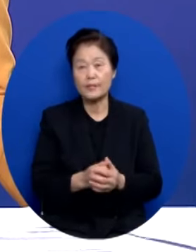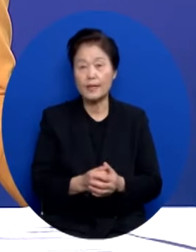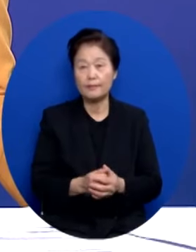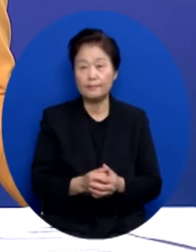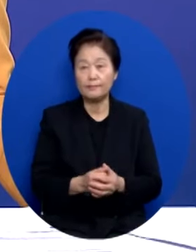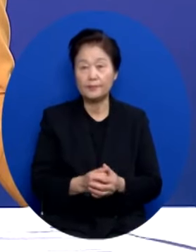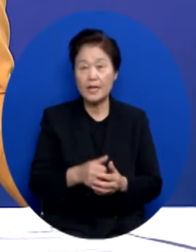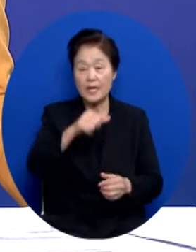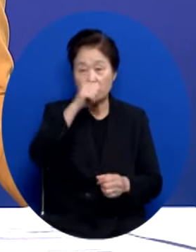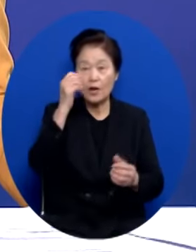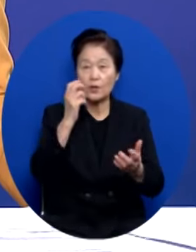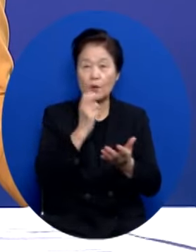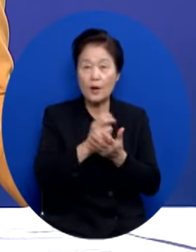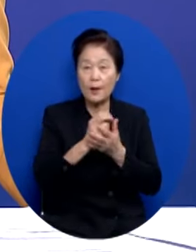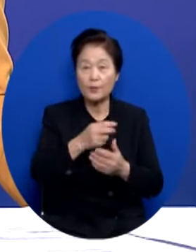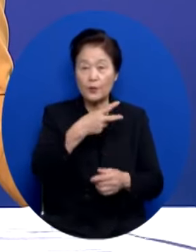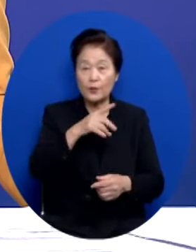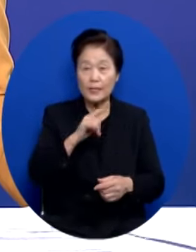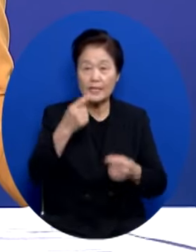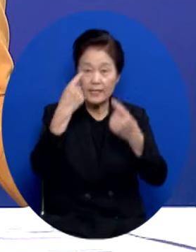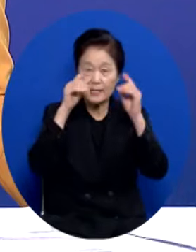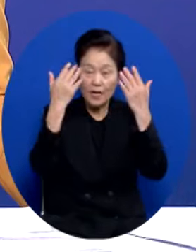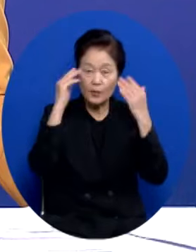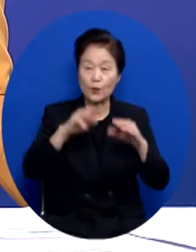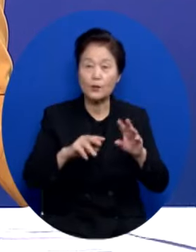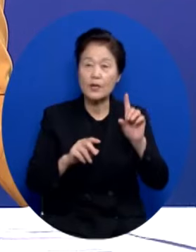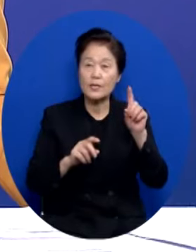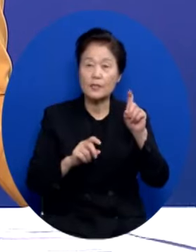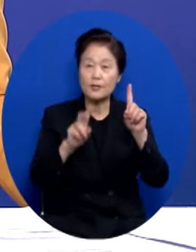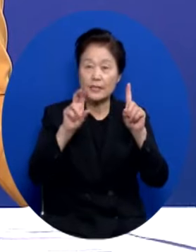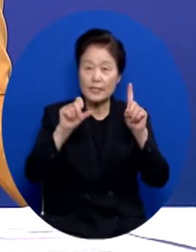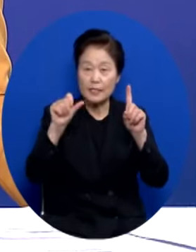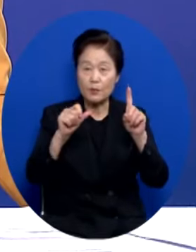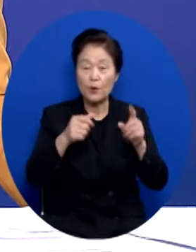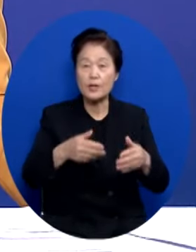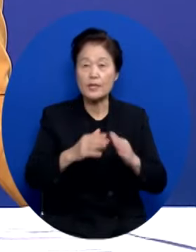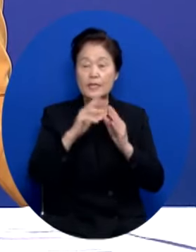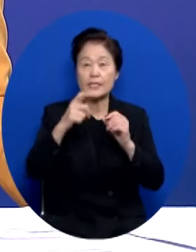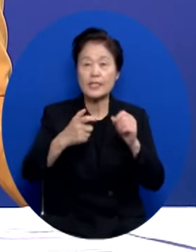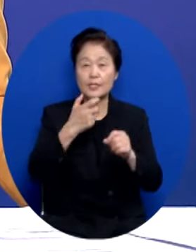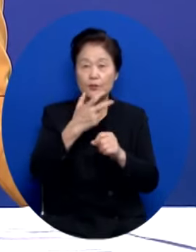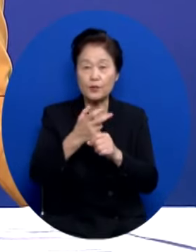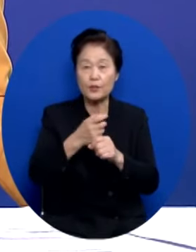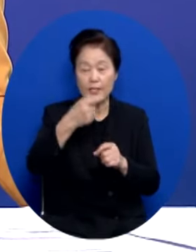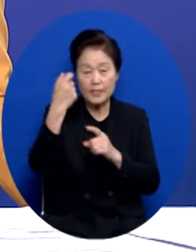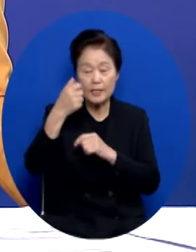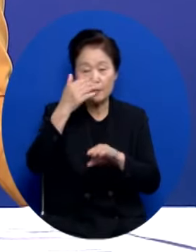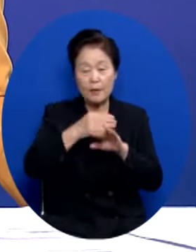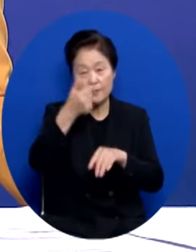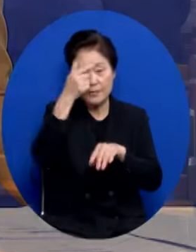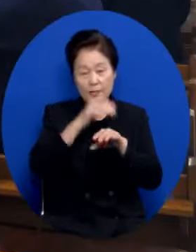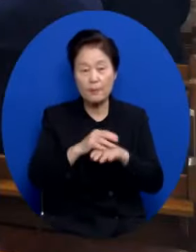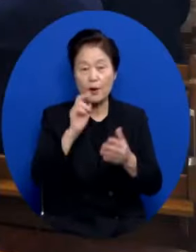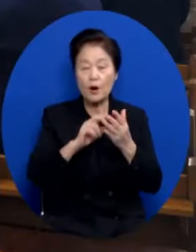대한예수교 장로회 합동대신대학교는 25일 개교 70주년 기념 감사예배와 음악회를 드렸습니다.